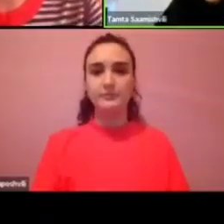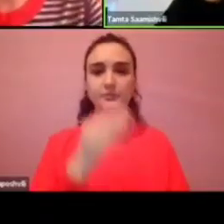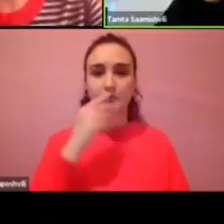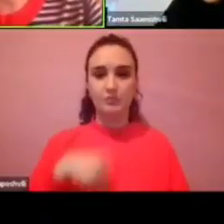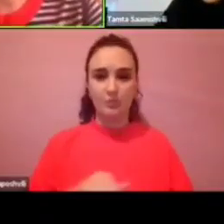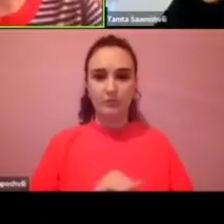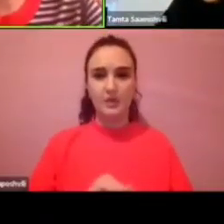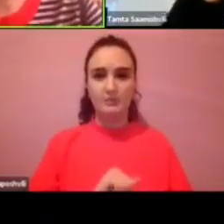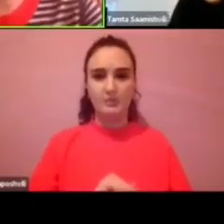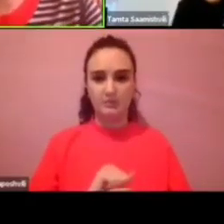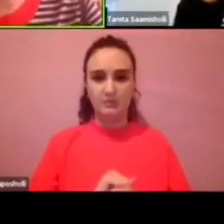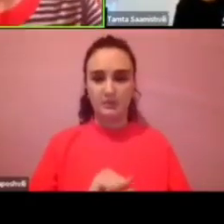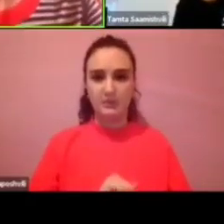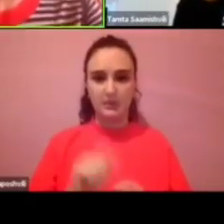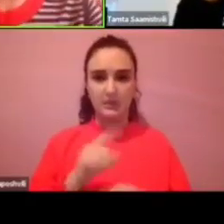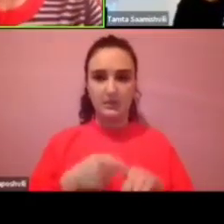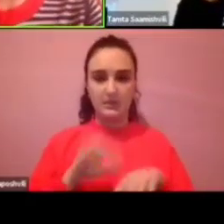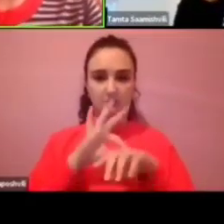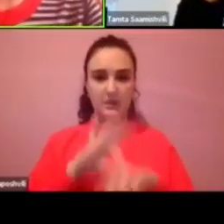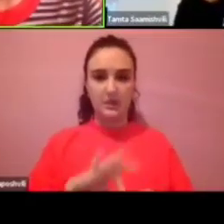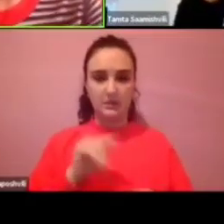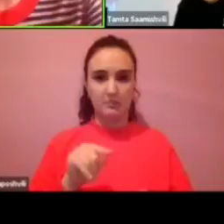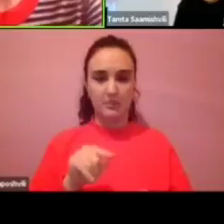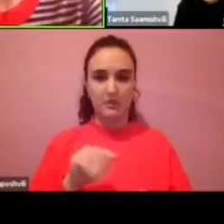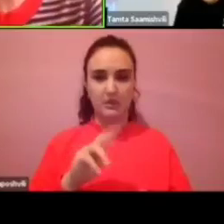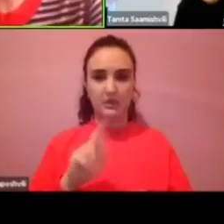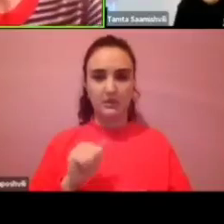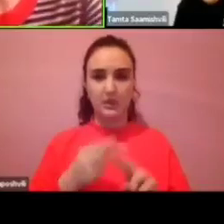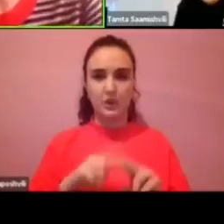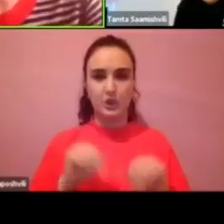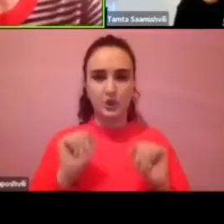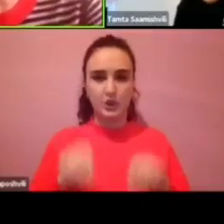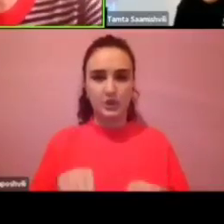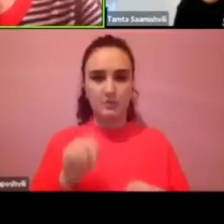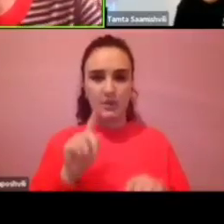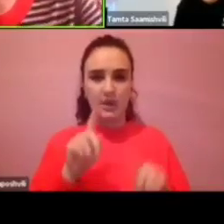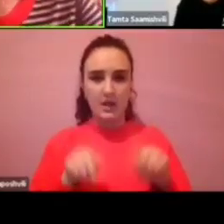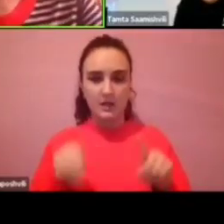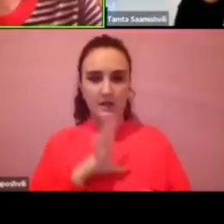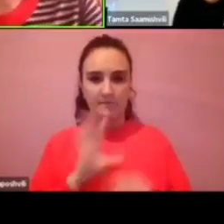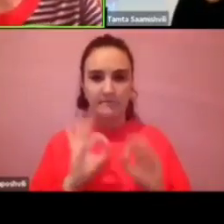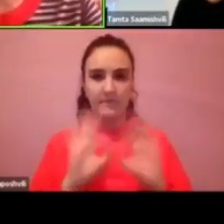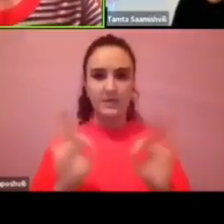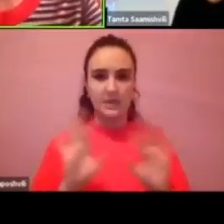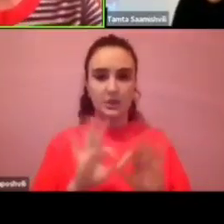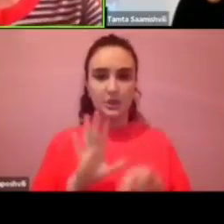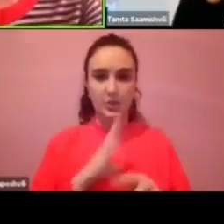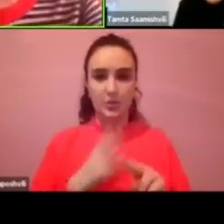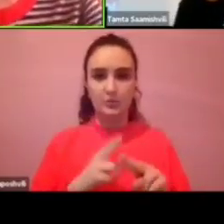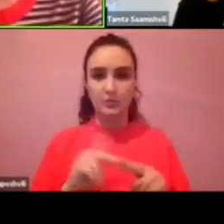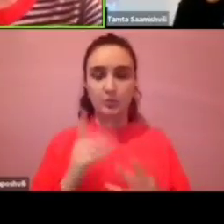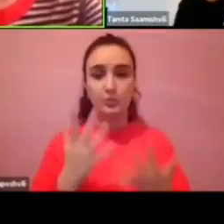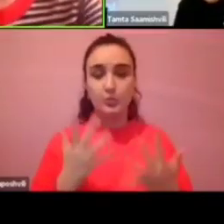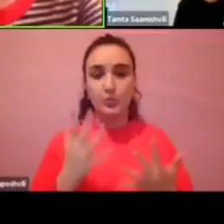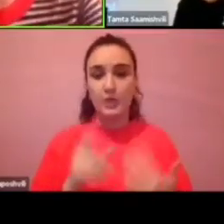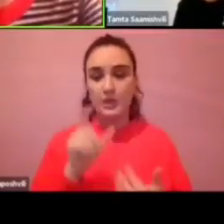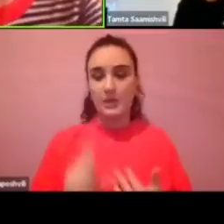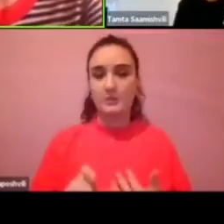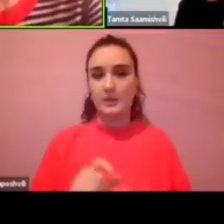სისტემიდან იმართება. და ეს შეიძლება ხანდახან აი ახსნადიც იყოს, იმიტომ რომ აი თუ